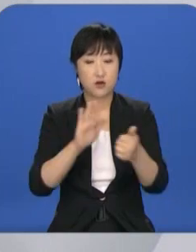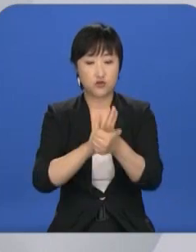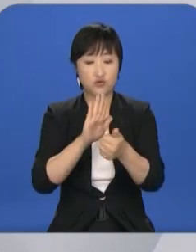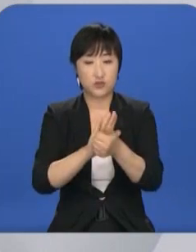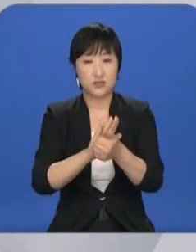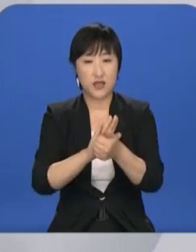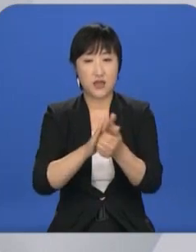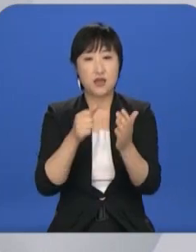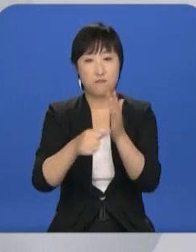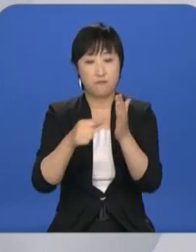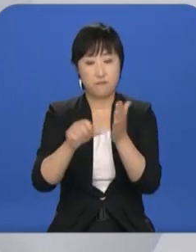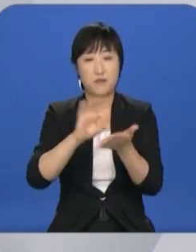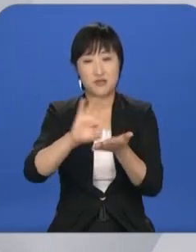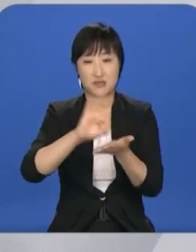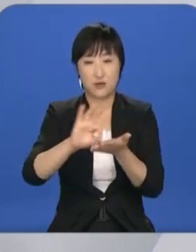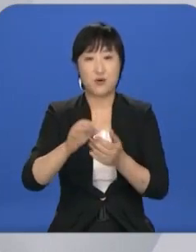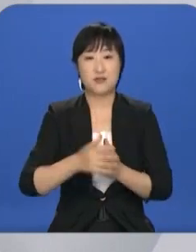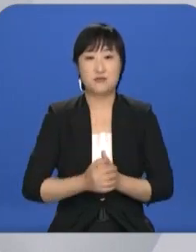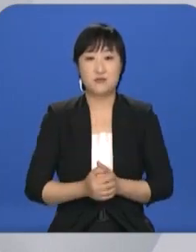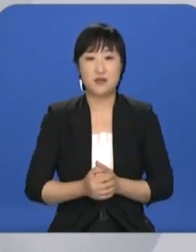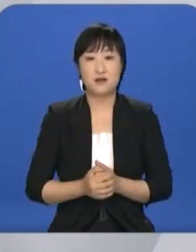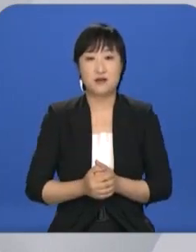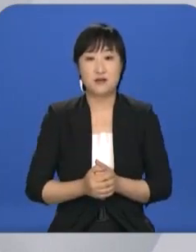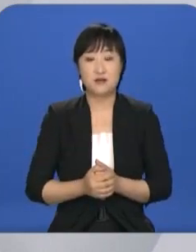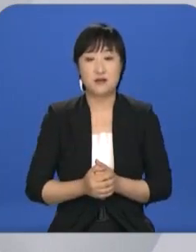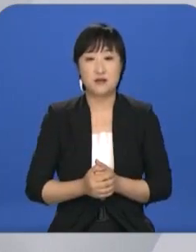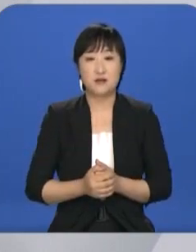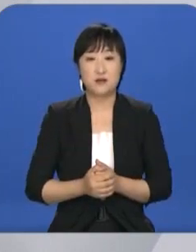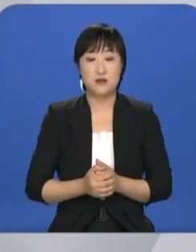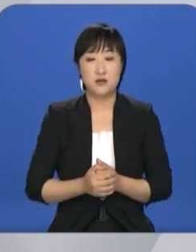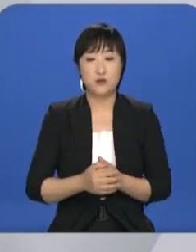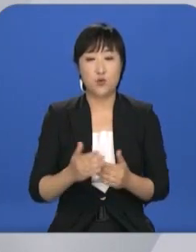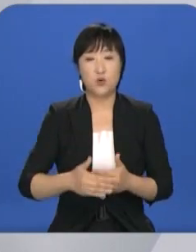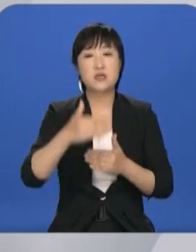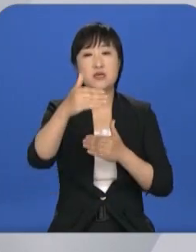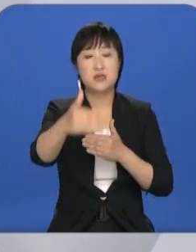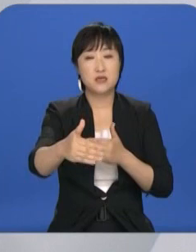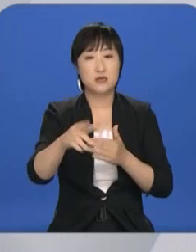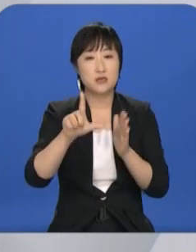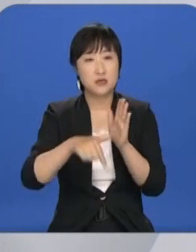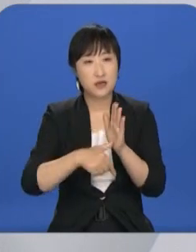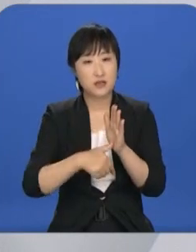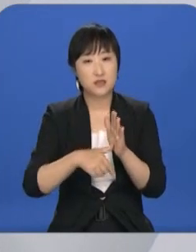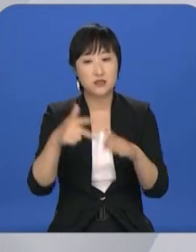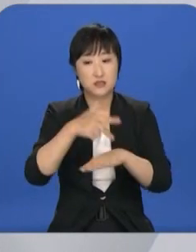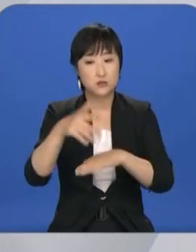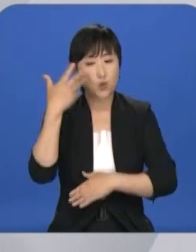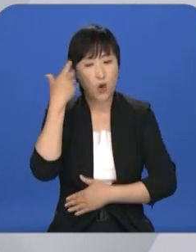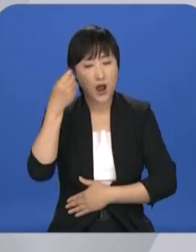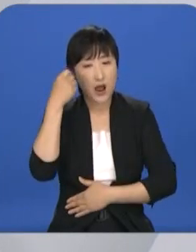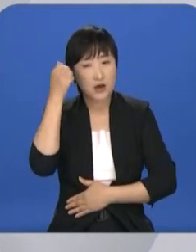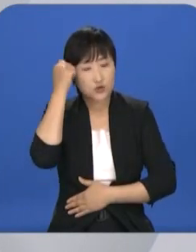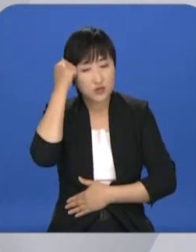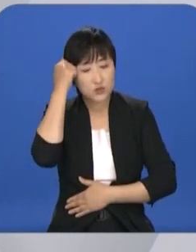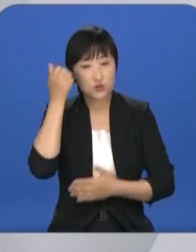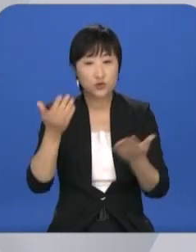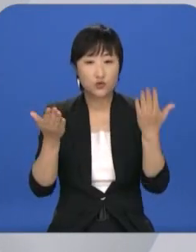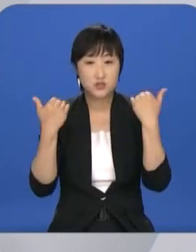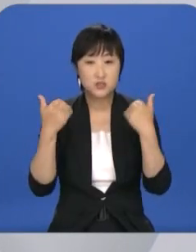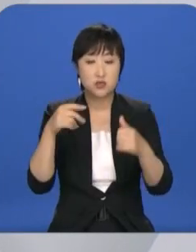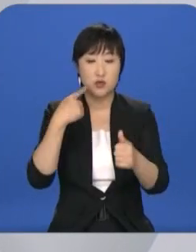추진의 재원으로 활용하겠습니다. 중장기 계획으로는 진도 학습 건립, 우수 교사